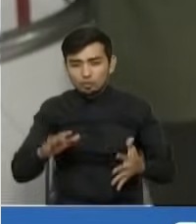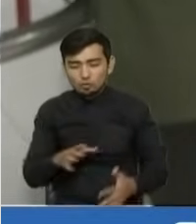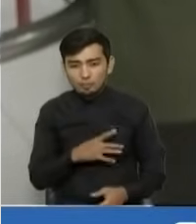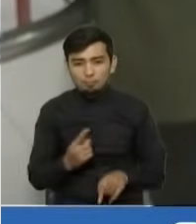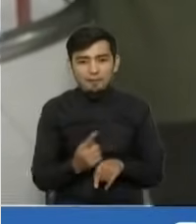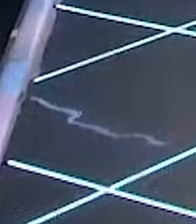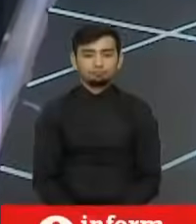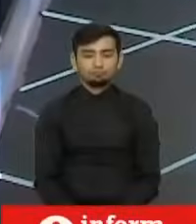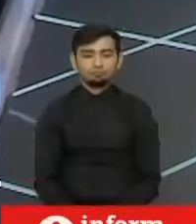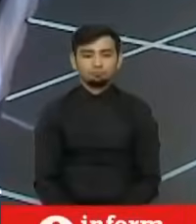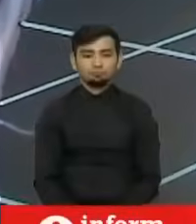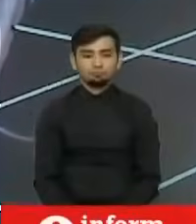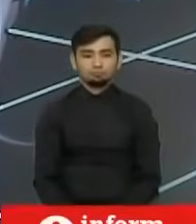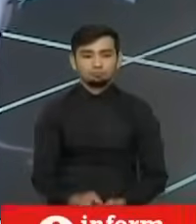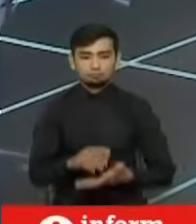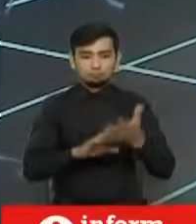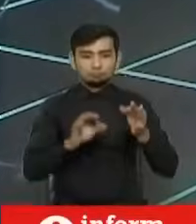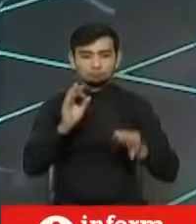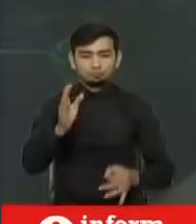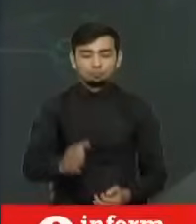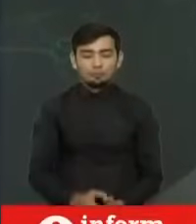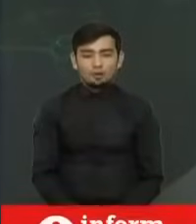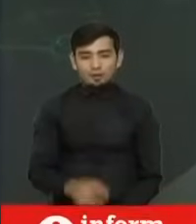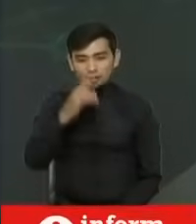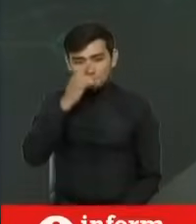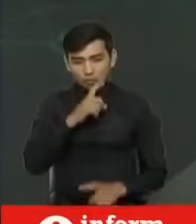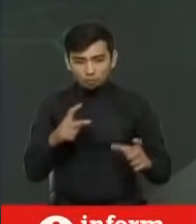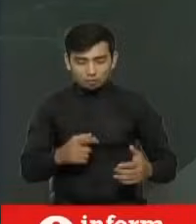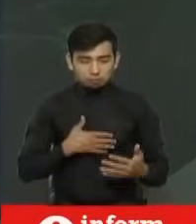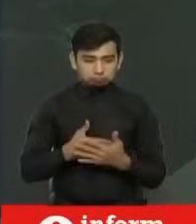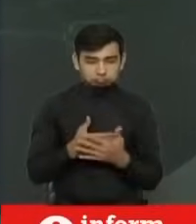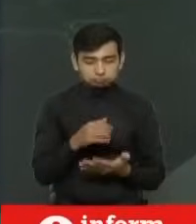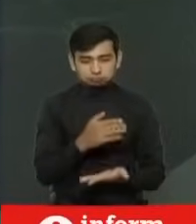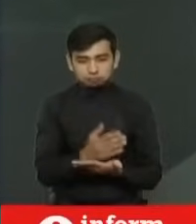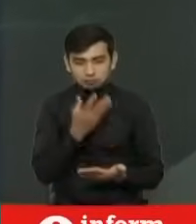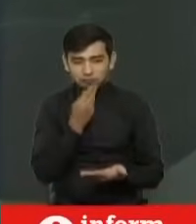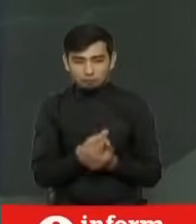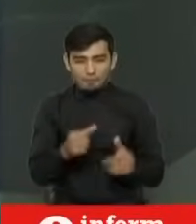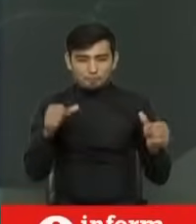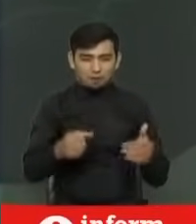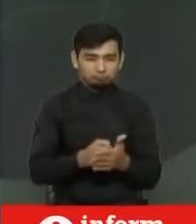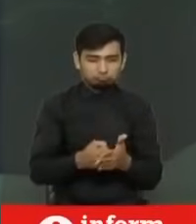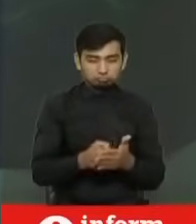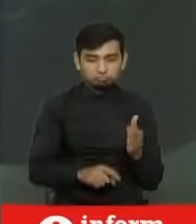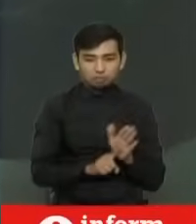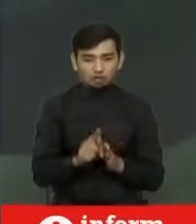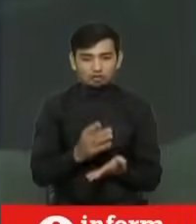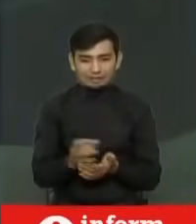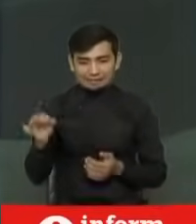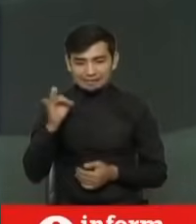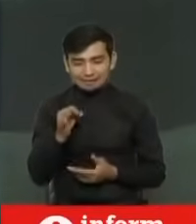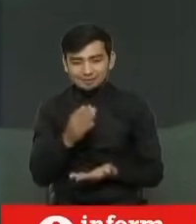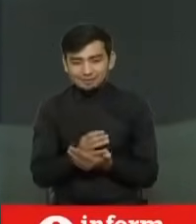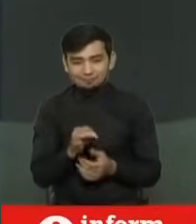такое вижу продолжаем эфир казахстанцы стали активнее отстаивать свои потребительские права и интересы такой